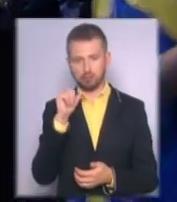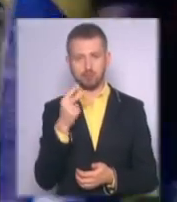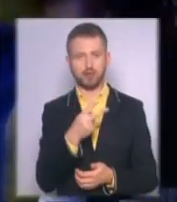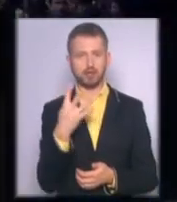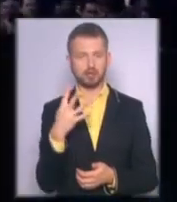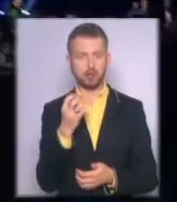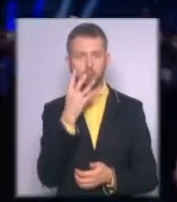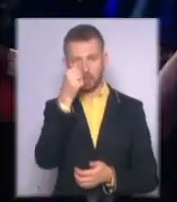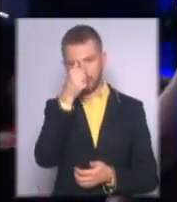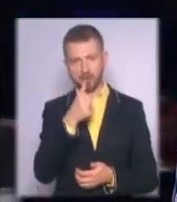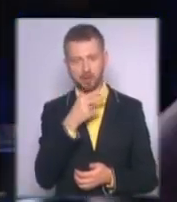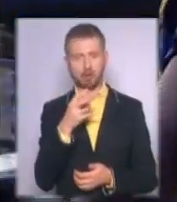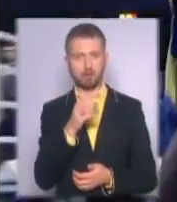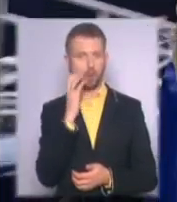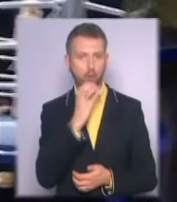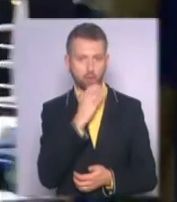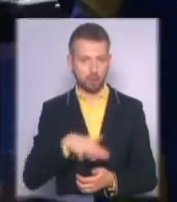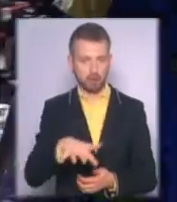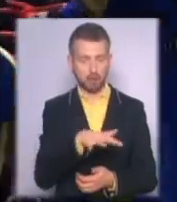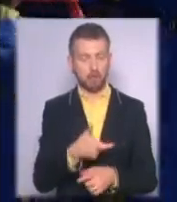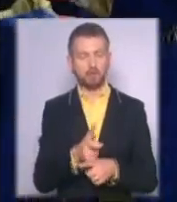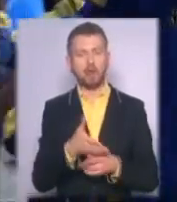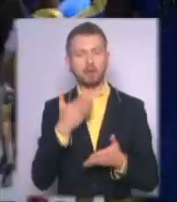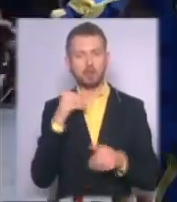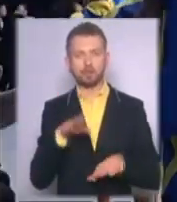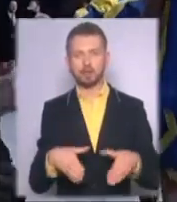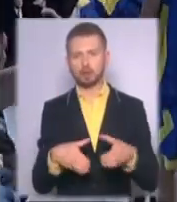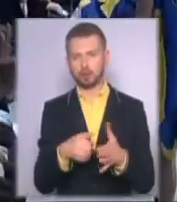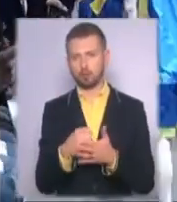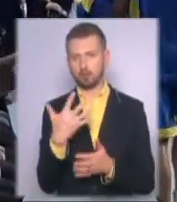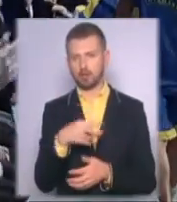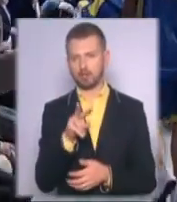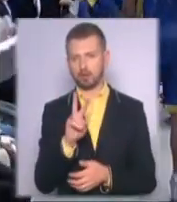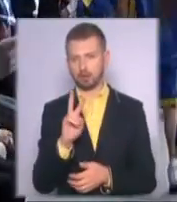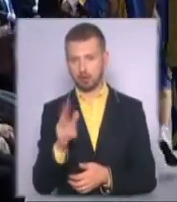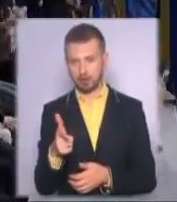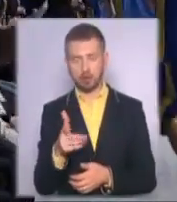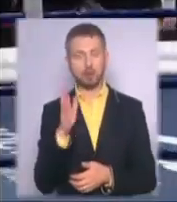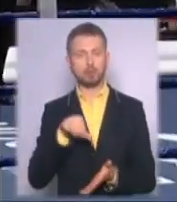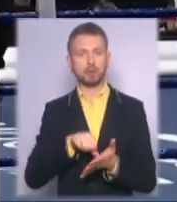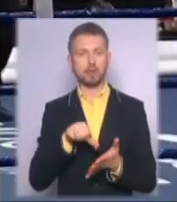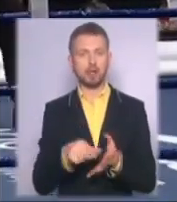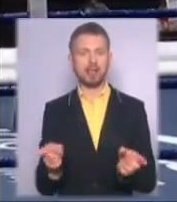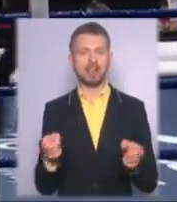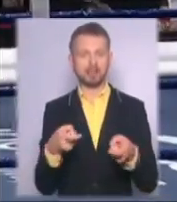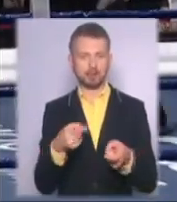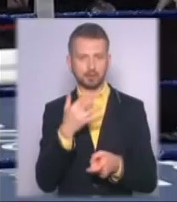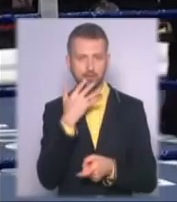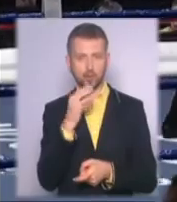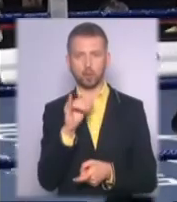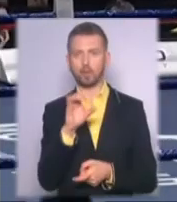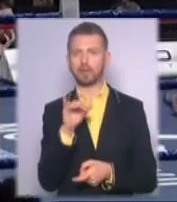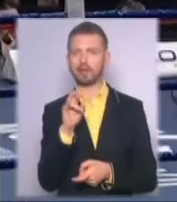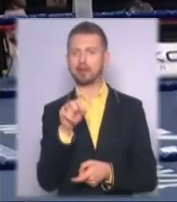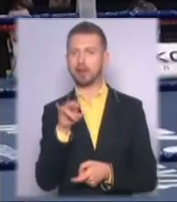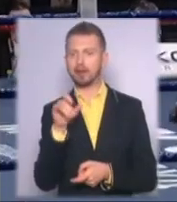квітня, на острові Свободи. У найлегшій ваговій категорії до 52 кілограмів Україну представлятиме киргизький легіонер Азат Усеналіїв.